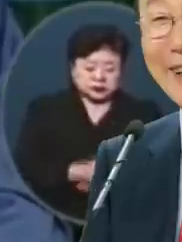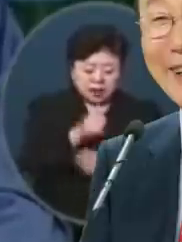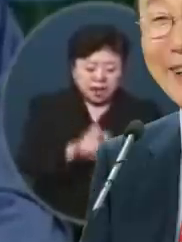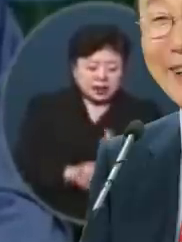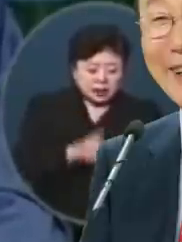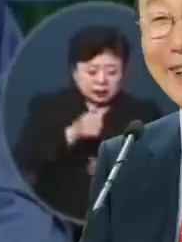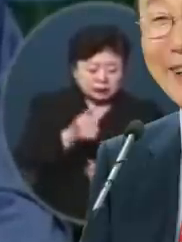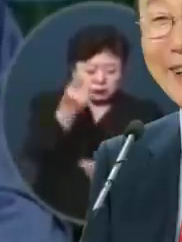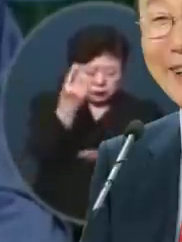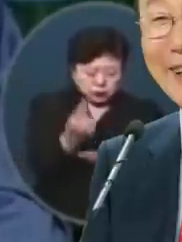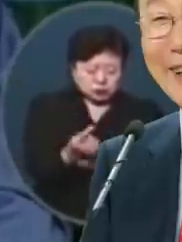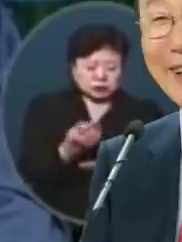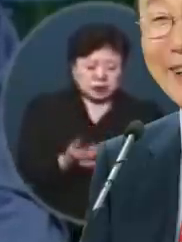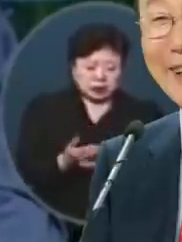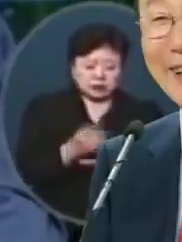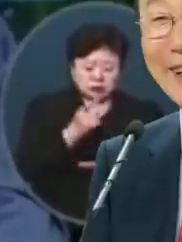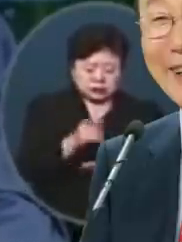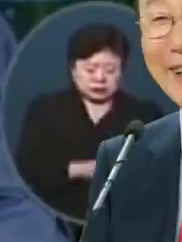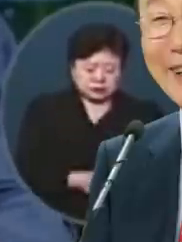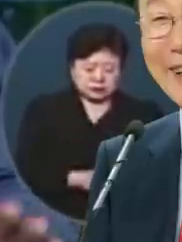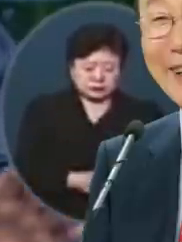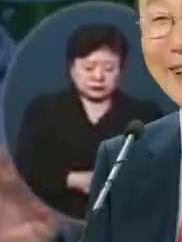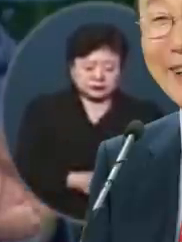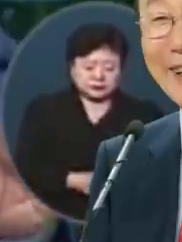하나님으로 모시자고. 그래